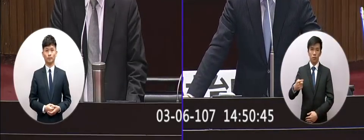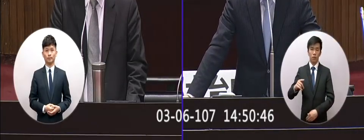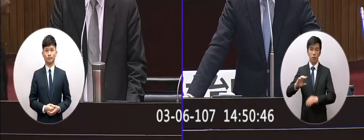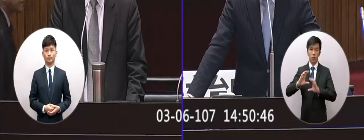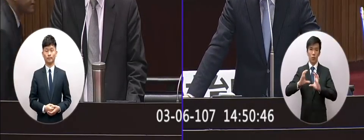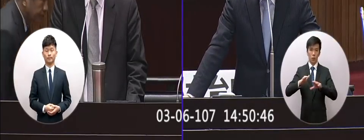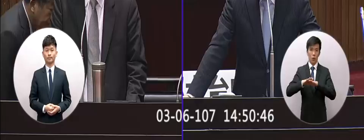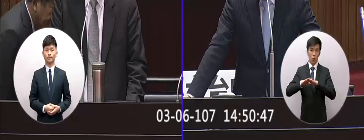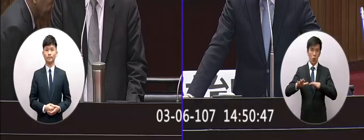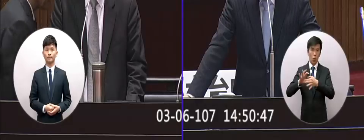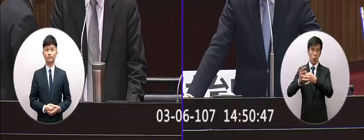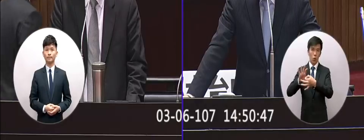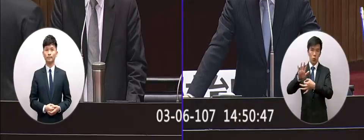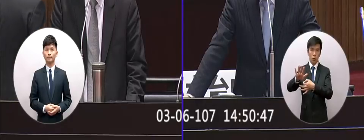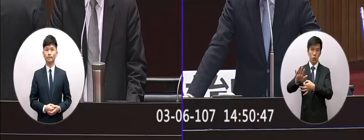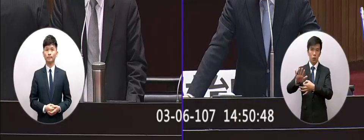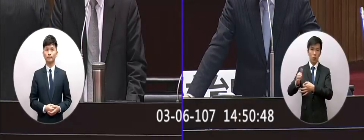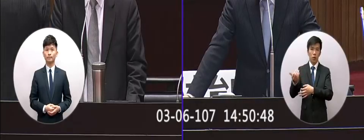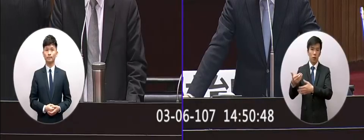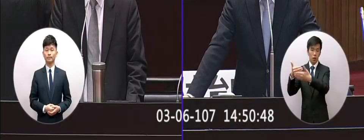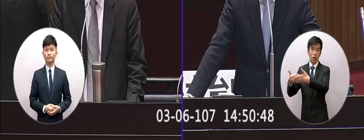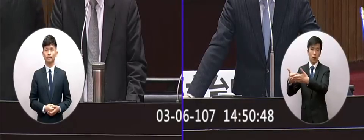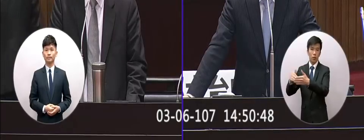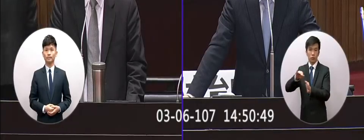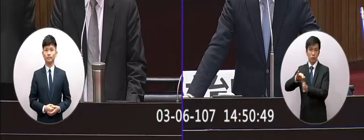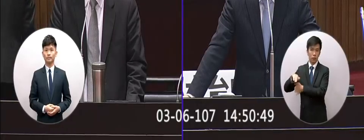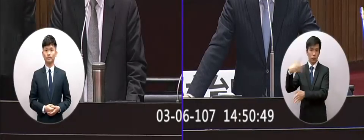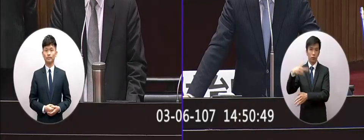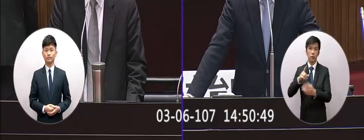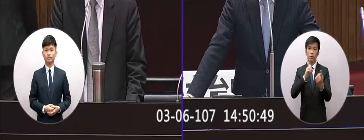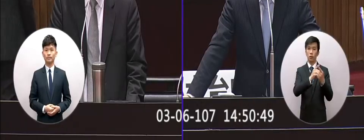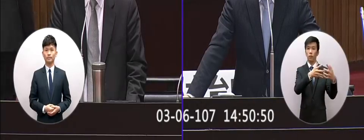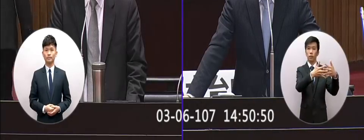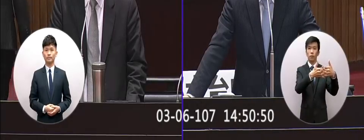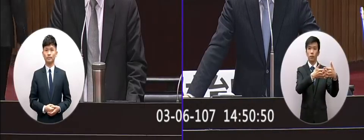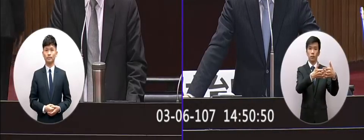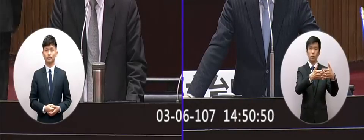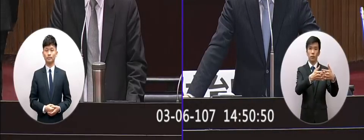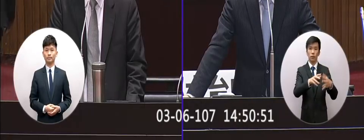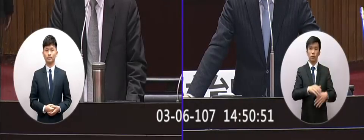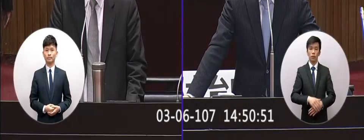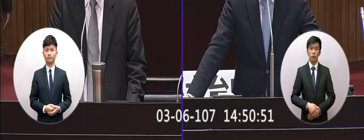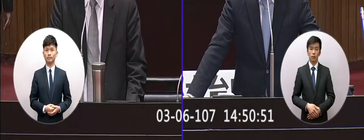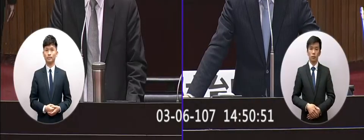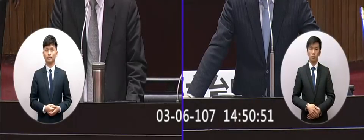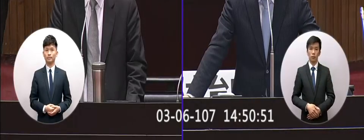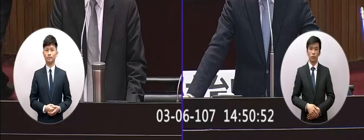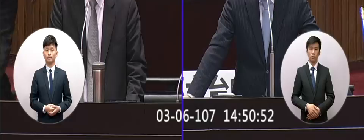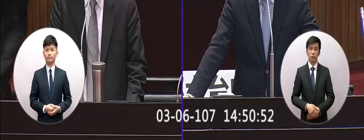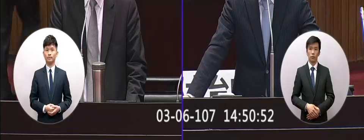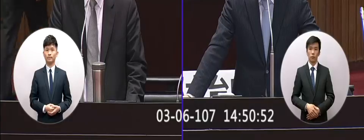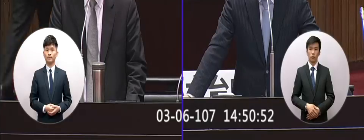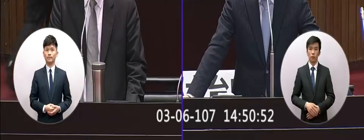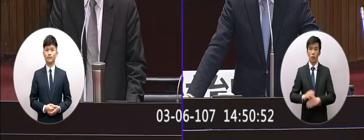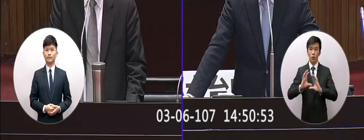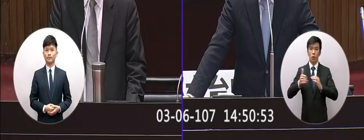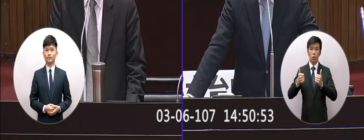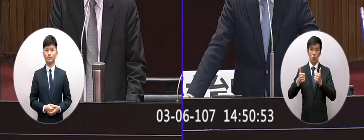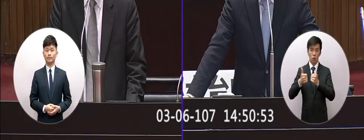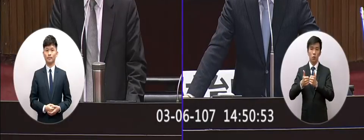刚是对大陆，现在我讲一下对美。对美最近通过的一个国会通过的一个